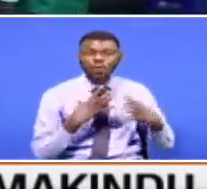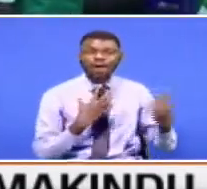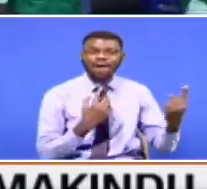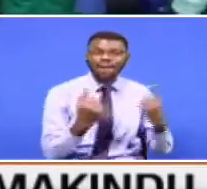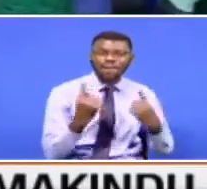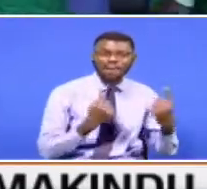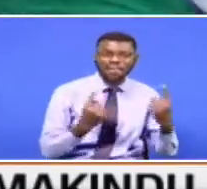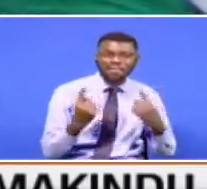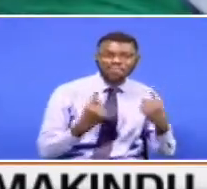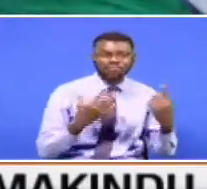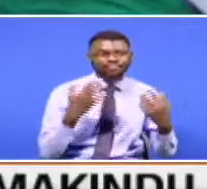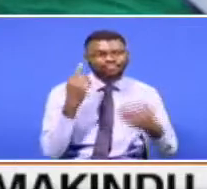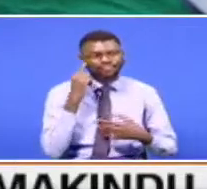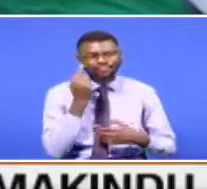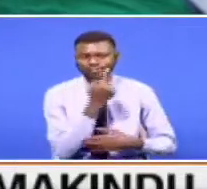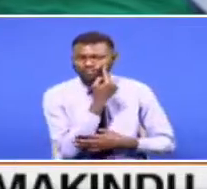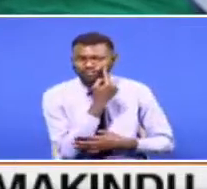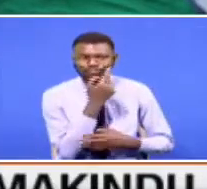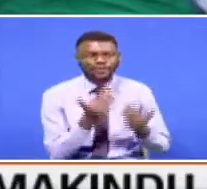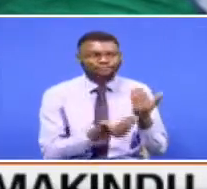kutibiwa wamesifia hatua hiyo.